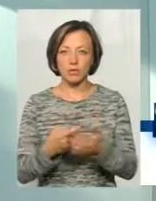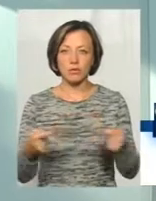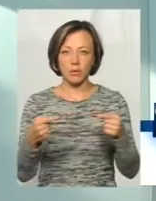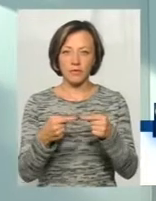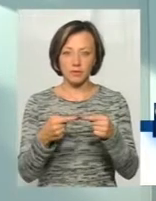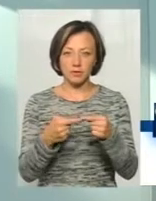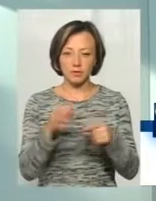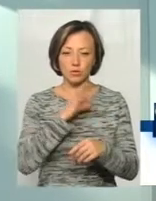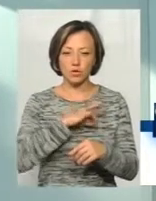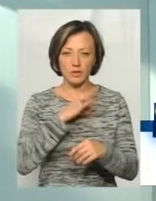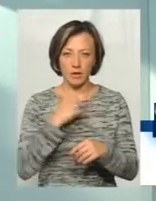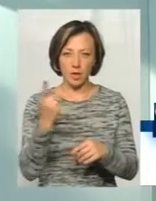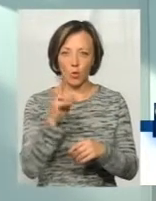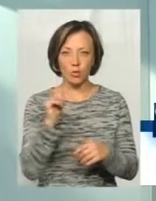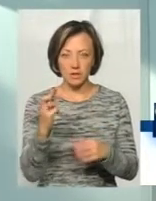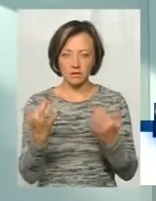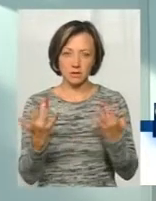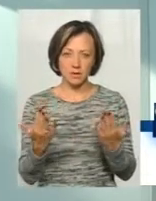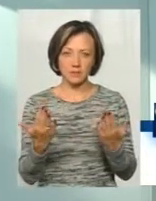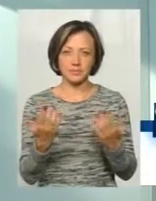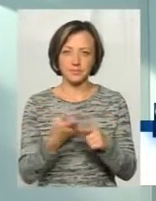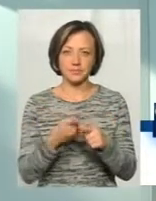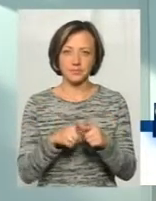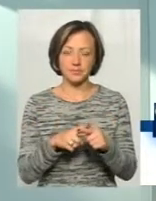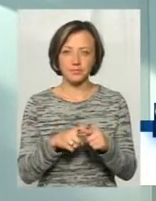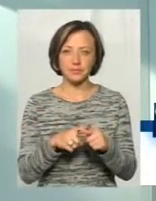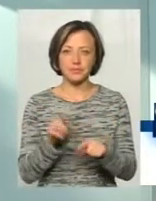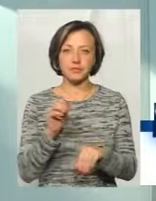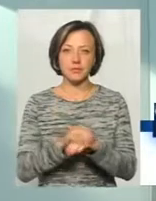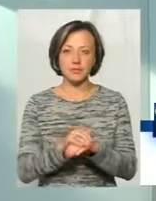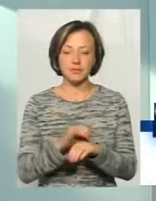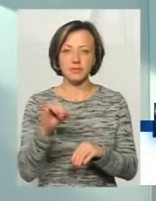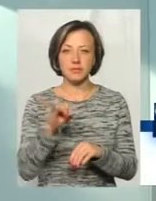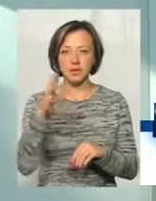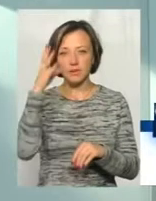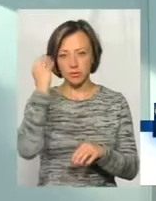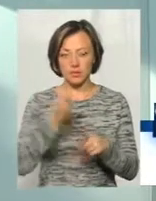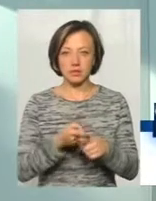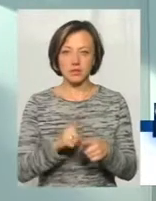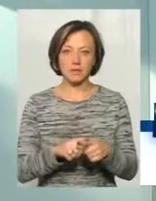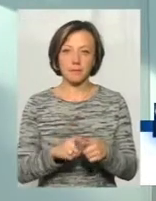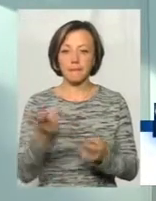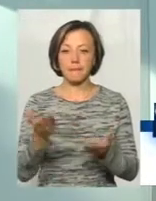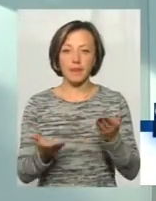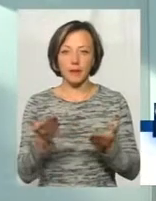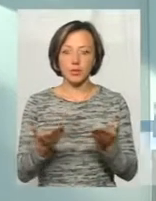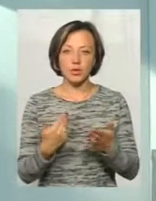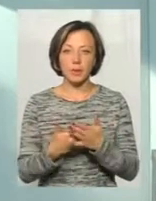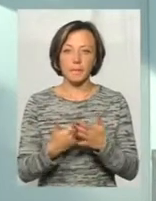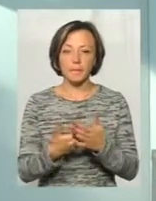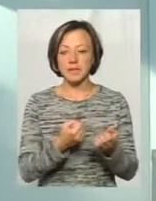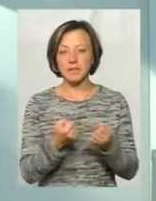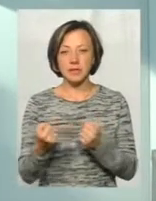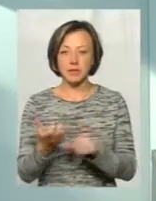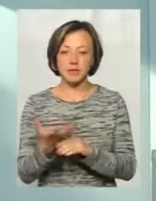відповідне споживання, от тому вони фактично і враховують це. Якщо там десь, скажімо так,